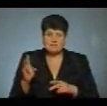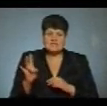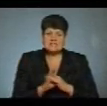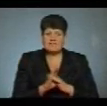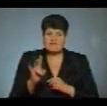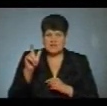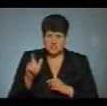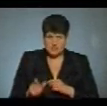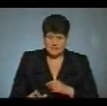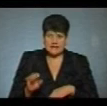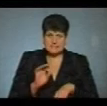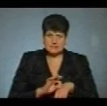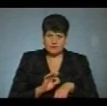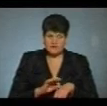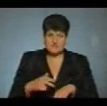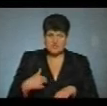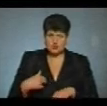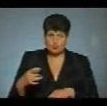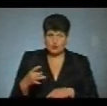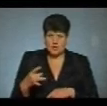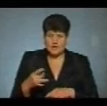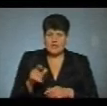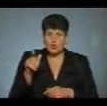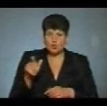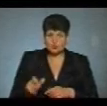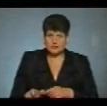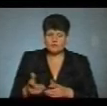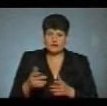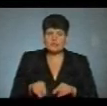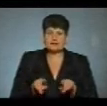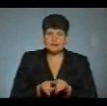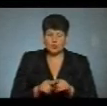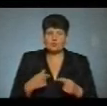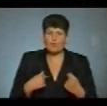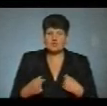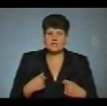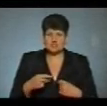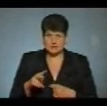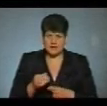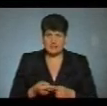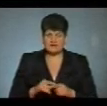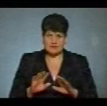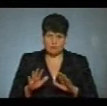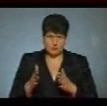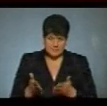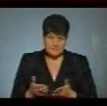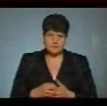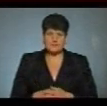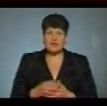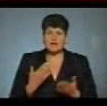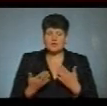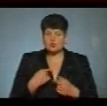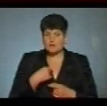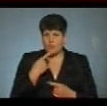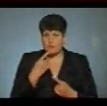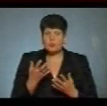який захворів з Заліщицького району, як людину, яка також постраждала в даній події. Якщо ми говоримо про кількість людей,